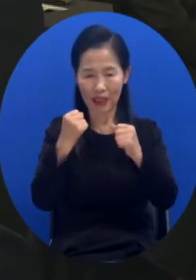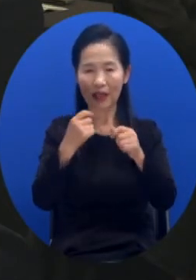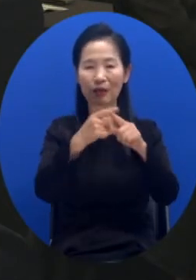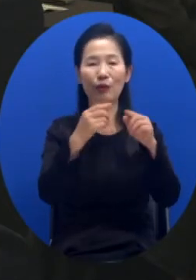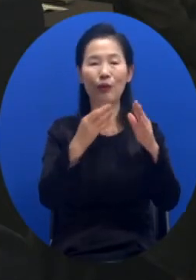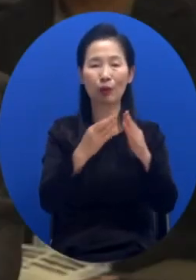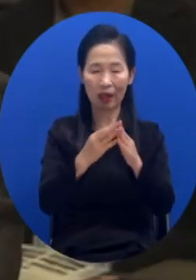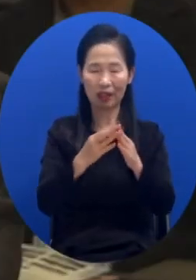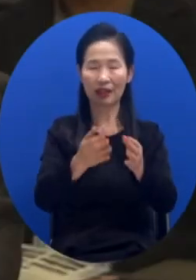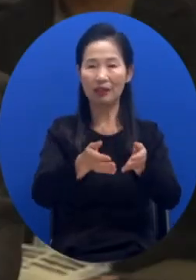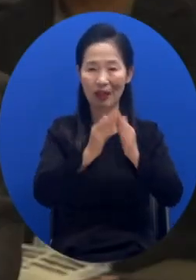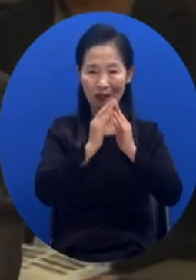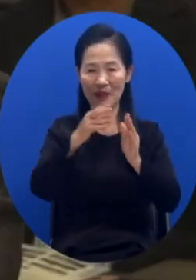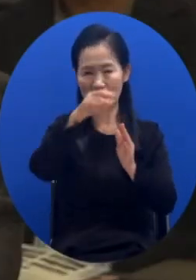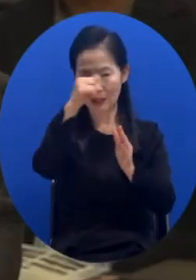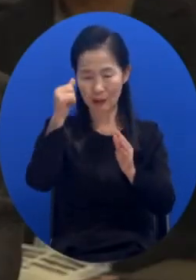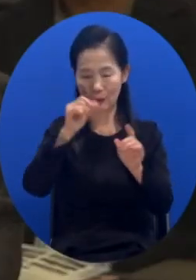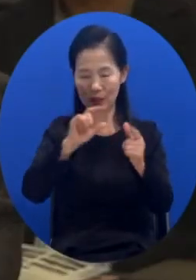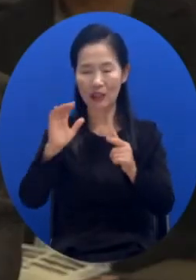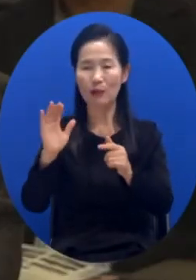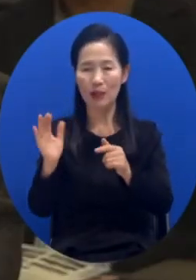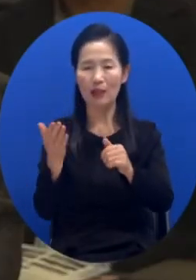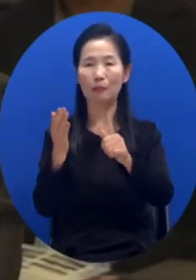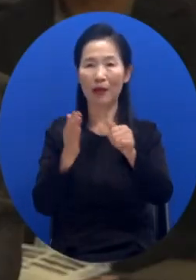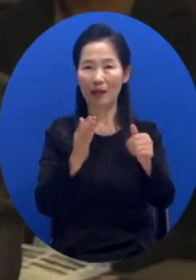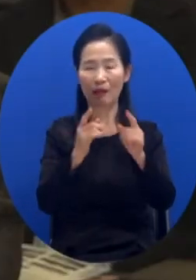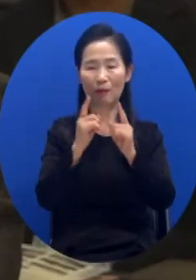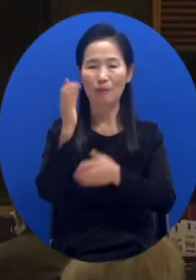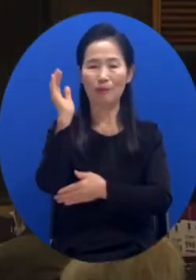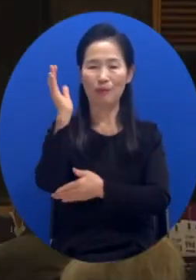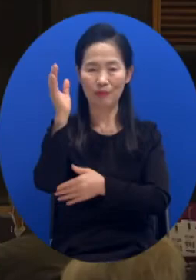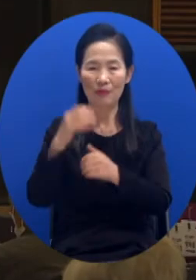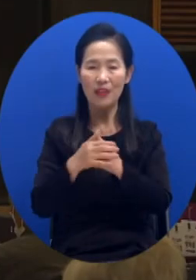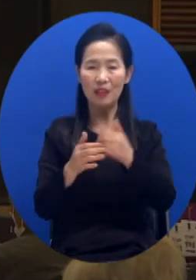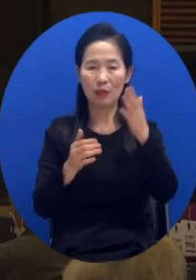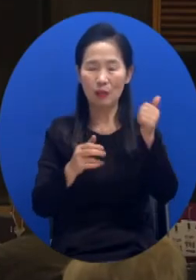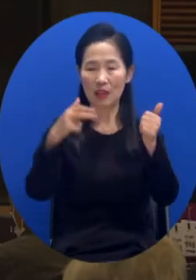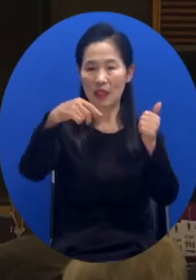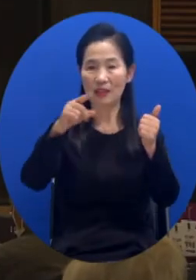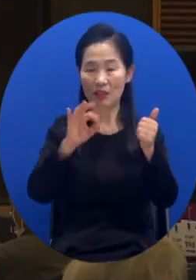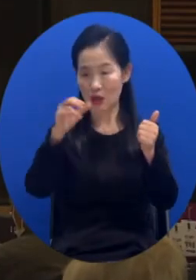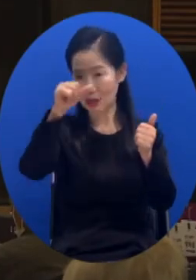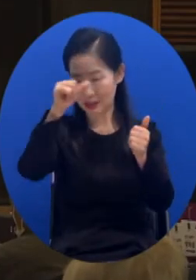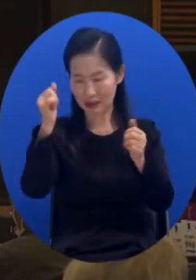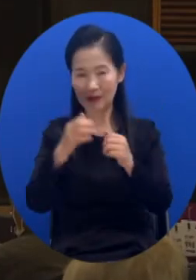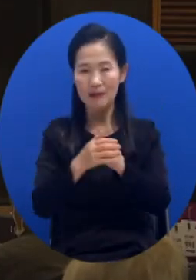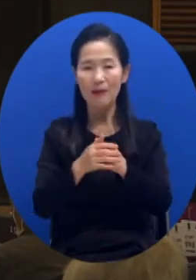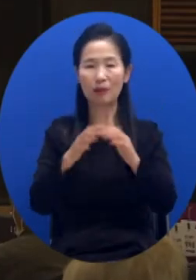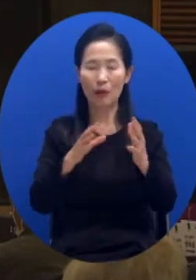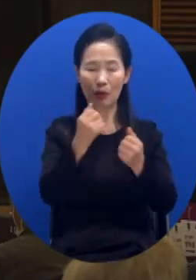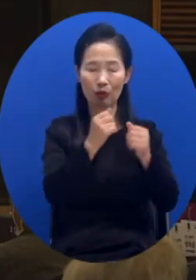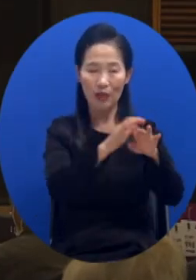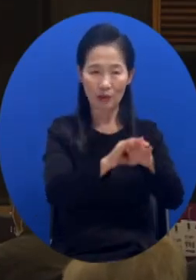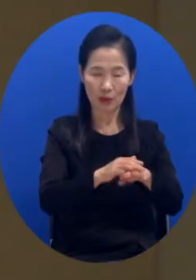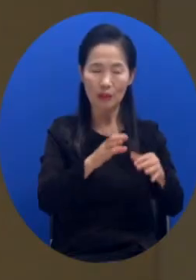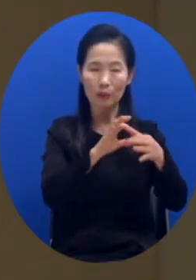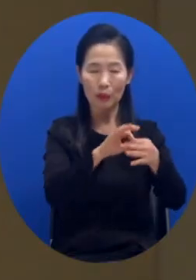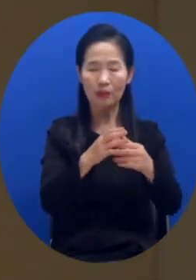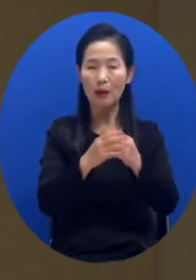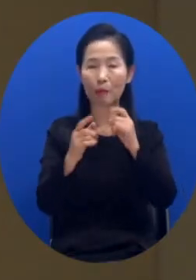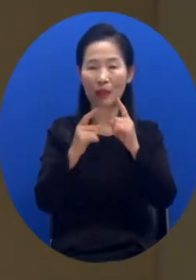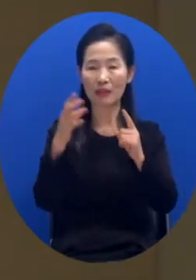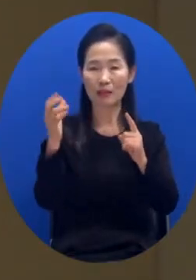장로들이 되길 바란다 고 말씀을 전했습니다 회장 정종 식장으로 는 이번 수양회를 통해 말씀으로